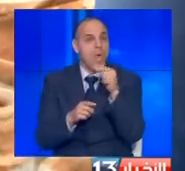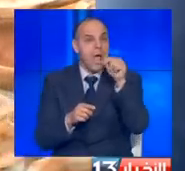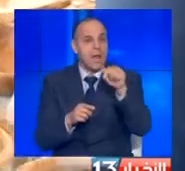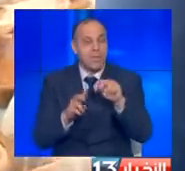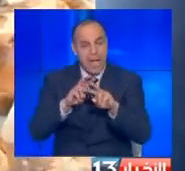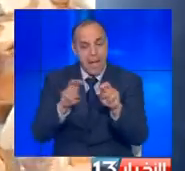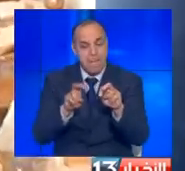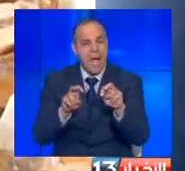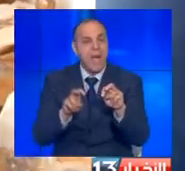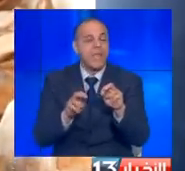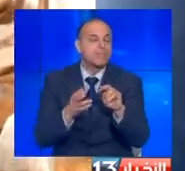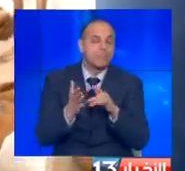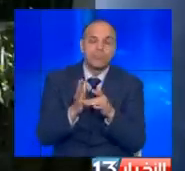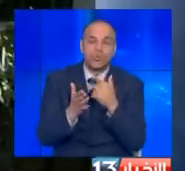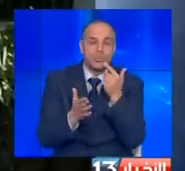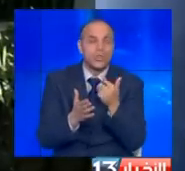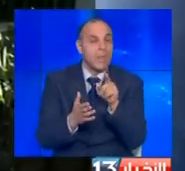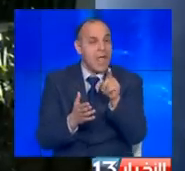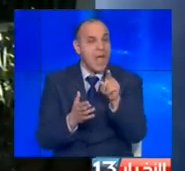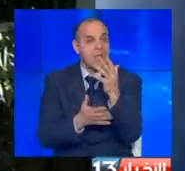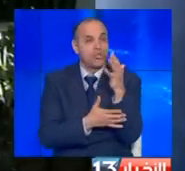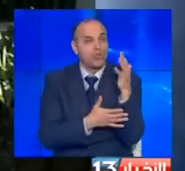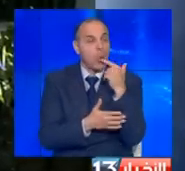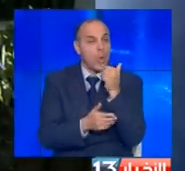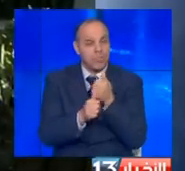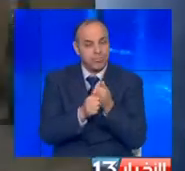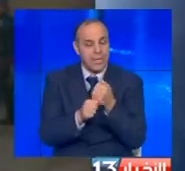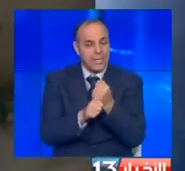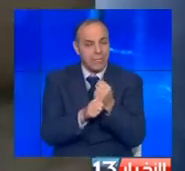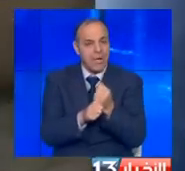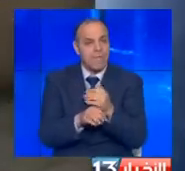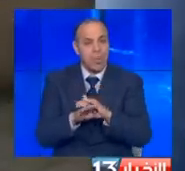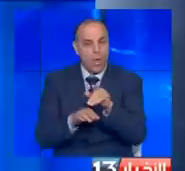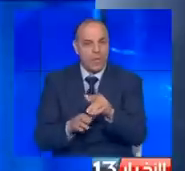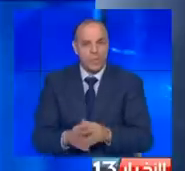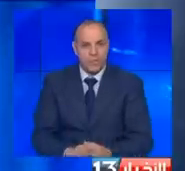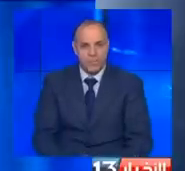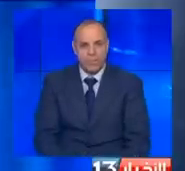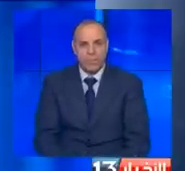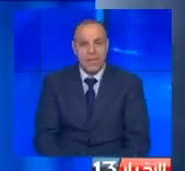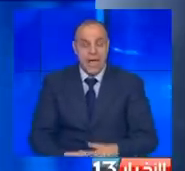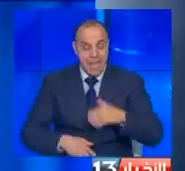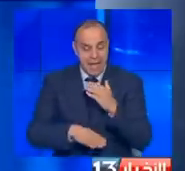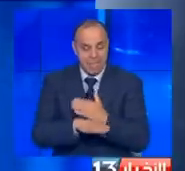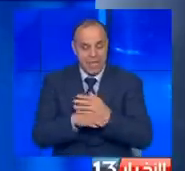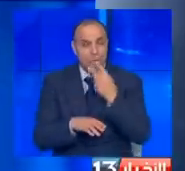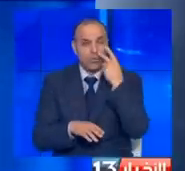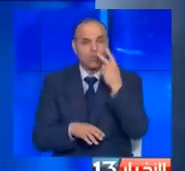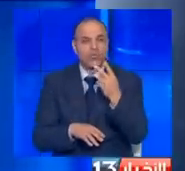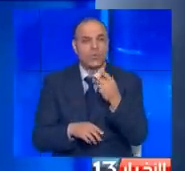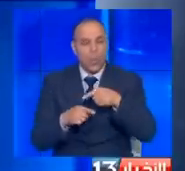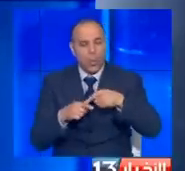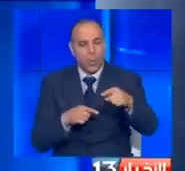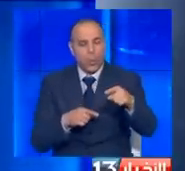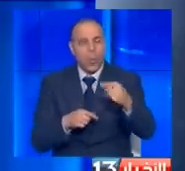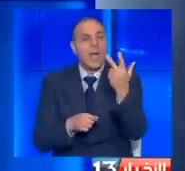البحث في طرق جديده من هذه الشجره الاستثمار في هذا المجال اما فتشهد على امتداد